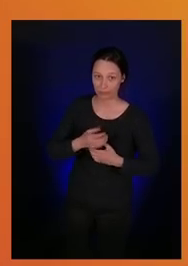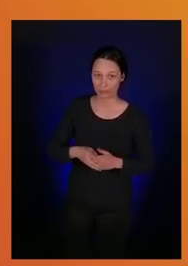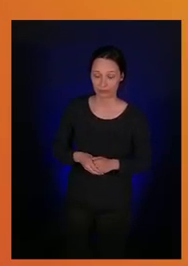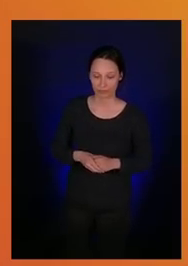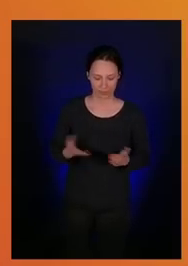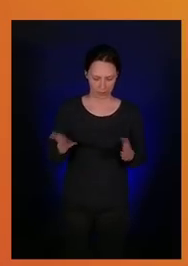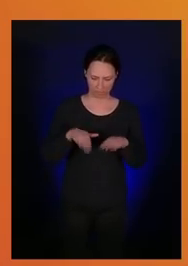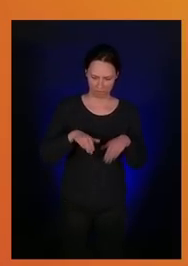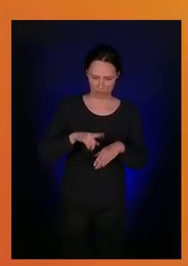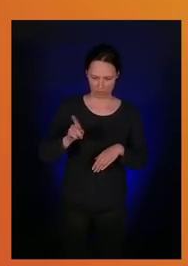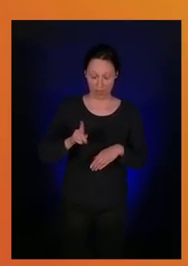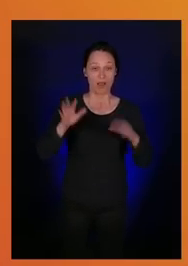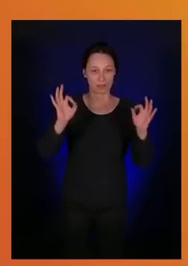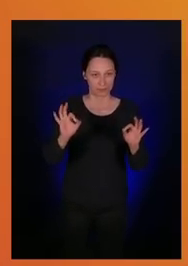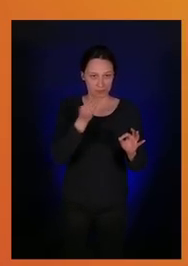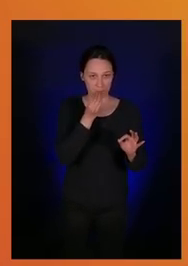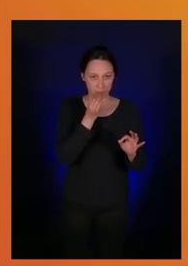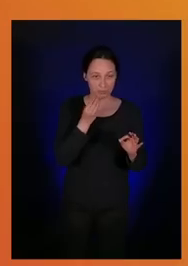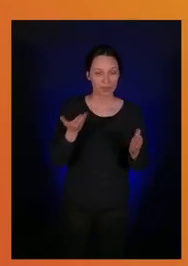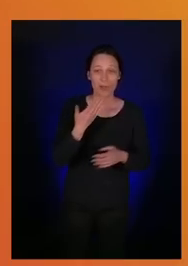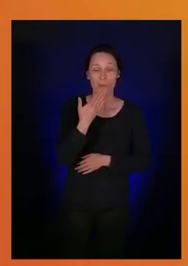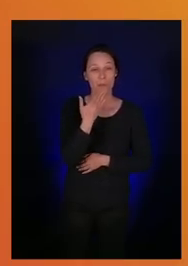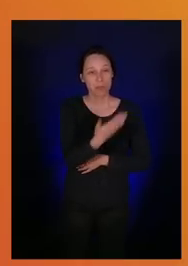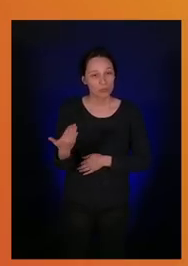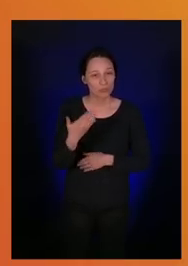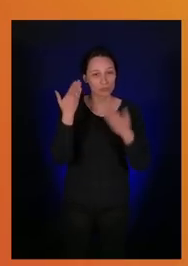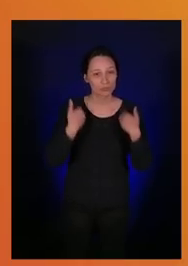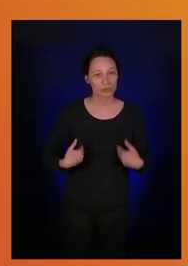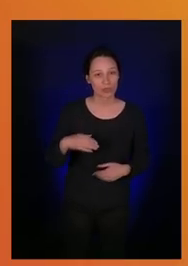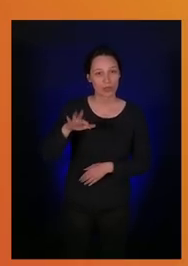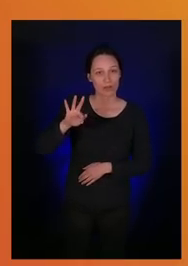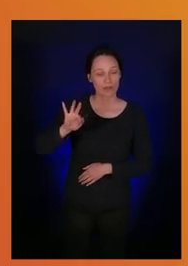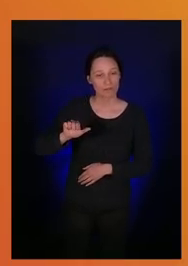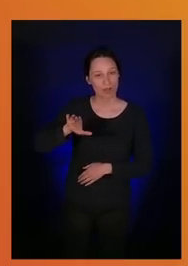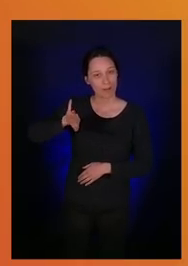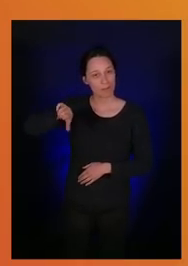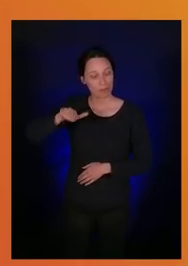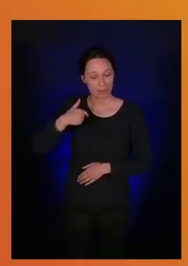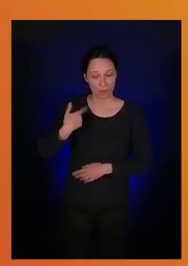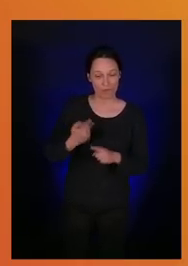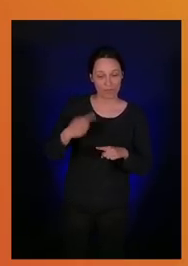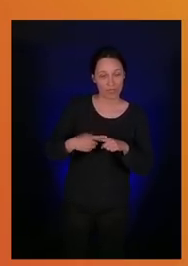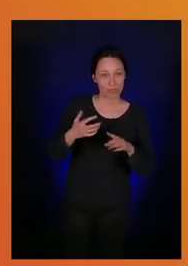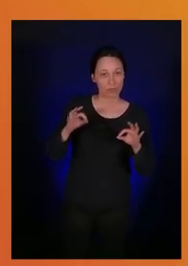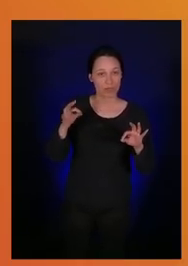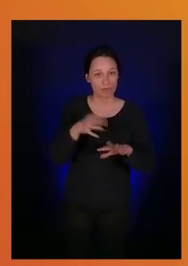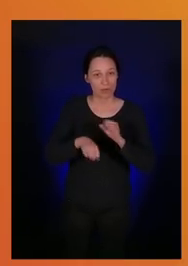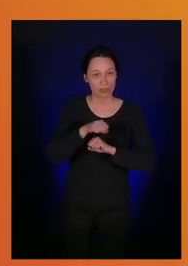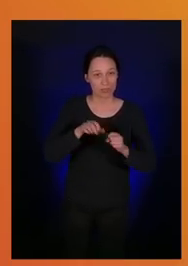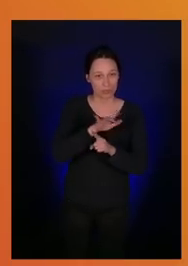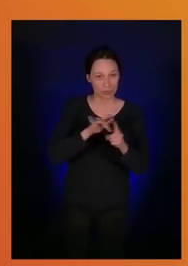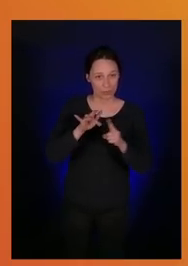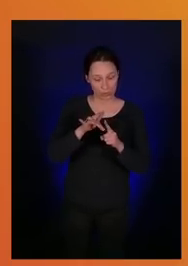Non, ça marche pas. Si, c'est bon. Bonjour, Samia Bruach-Chetibi, Fédération des organismes sociaux, département de la